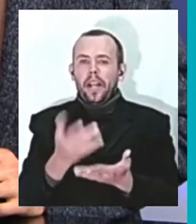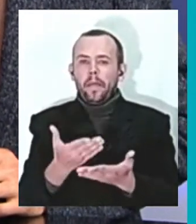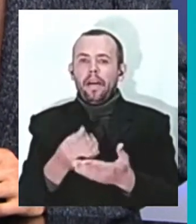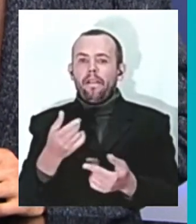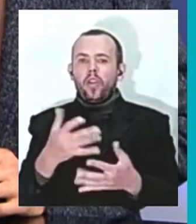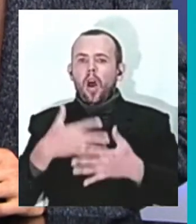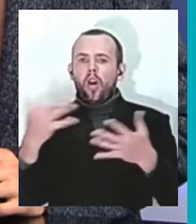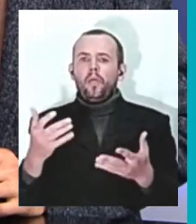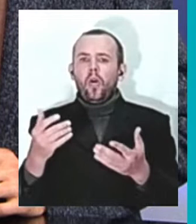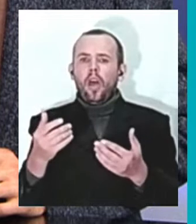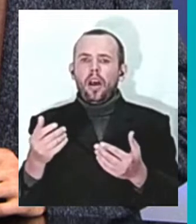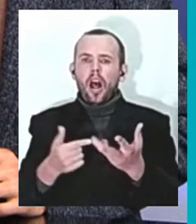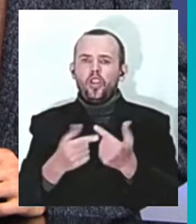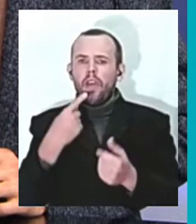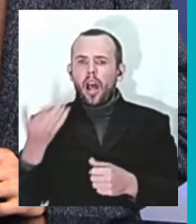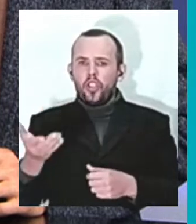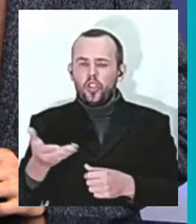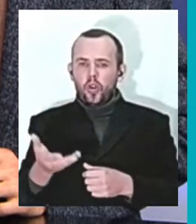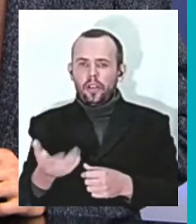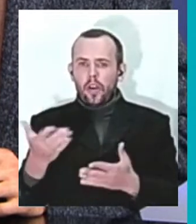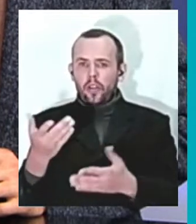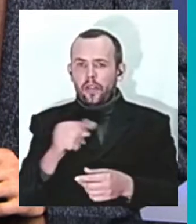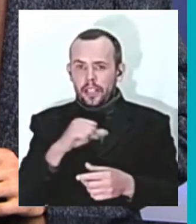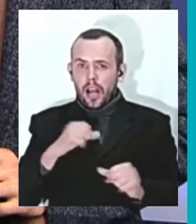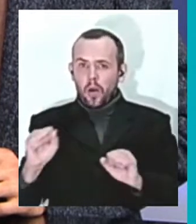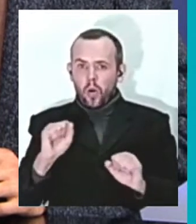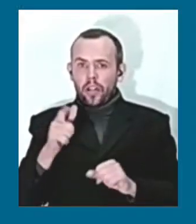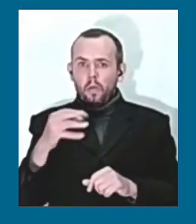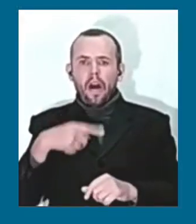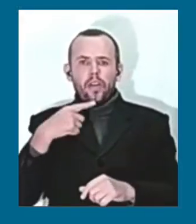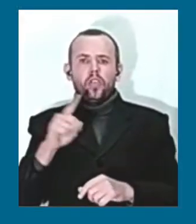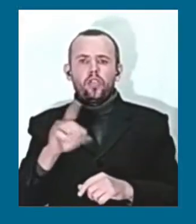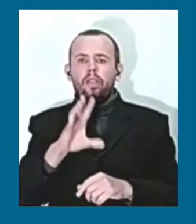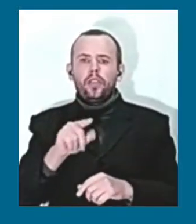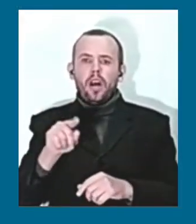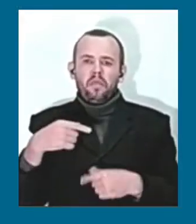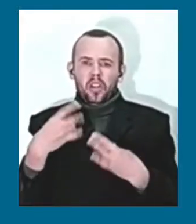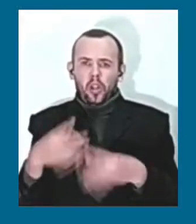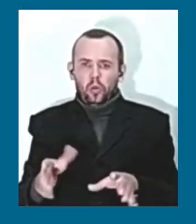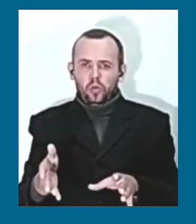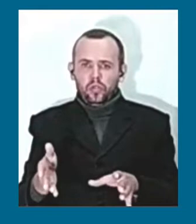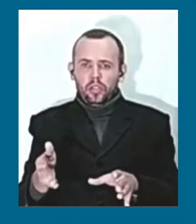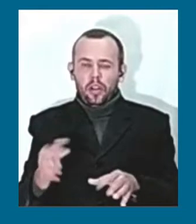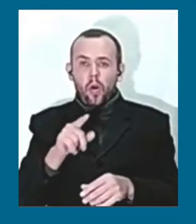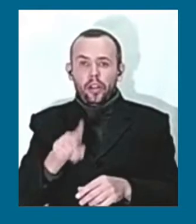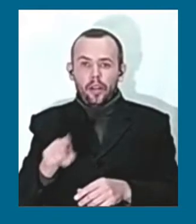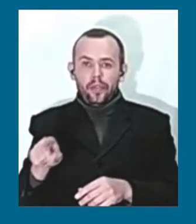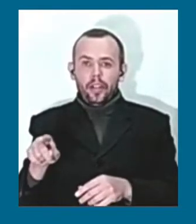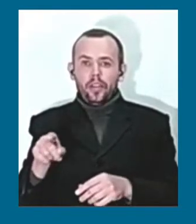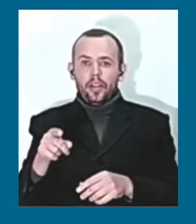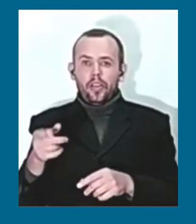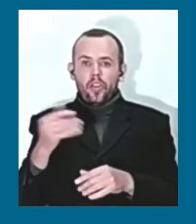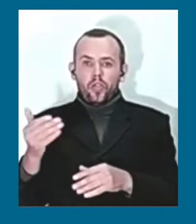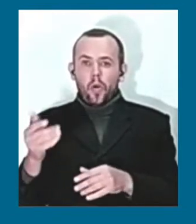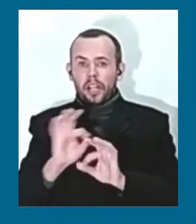которая... вот нам руководители громад говорят, что им она не нужна. Вот они без нее прекрасно работают. А